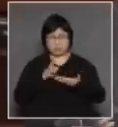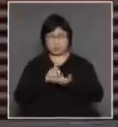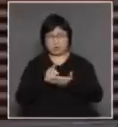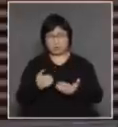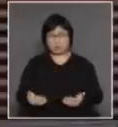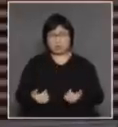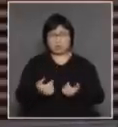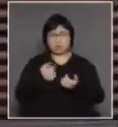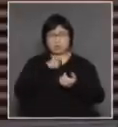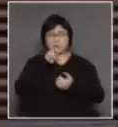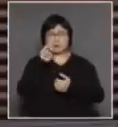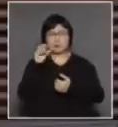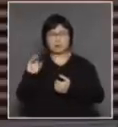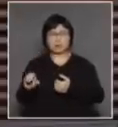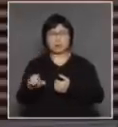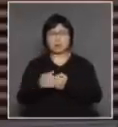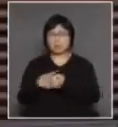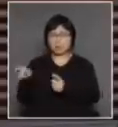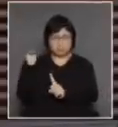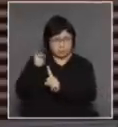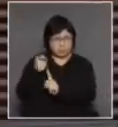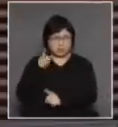700億，可能呢個就係司長嘅目標。